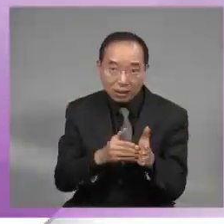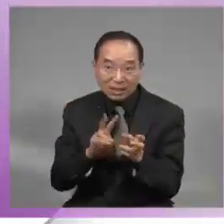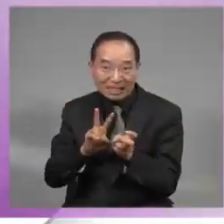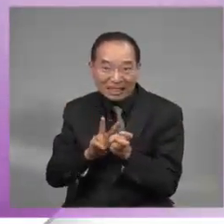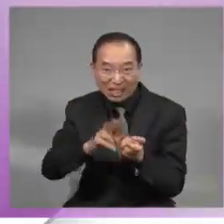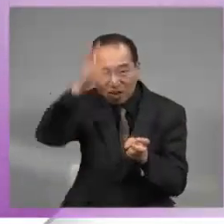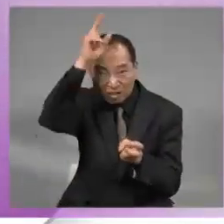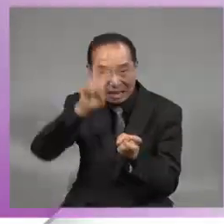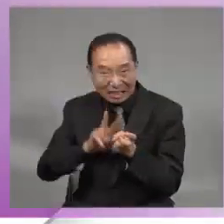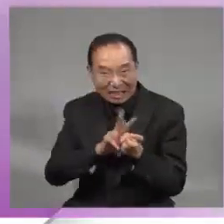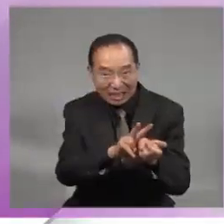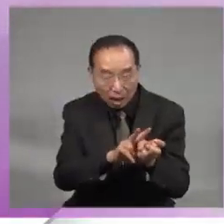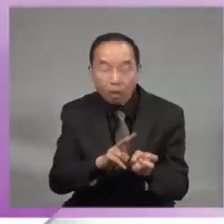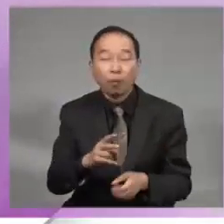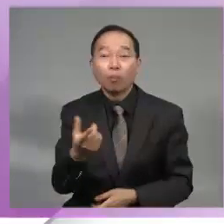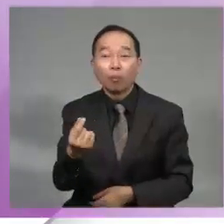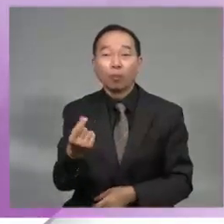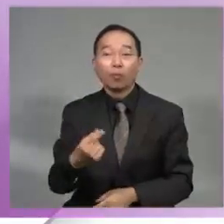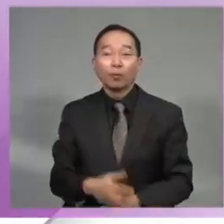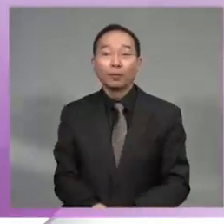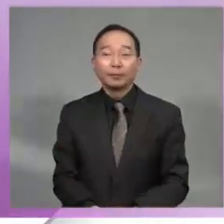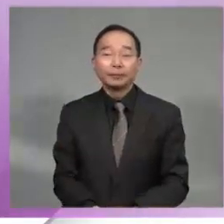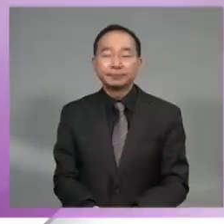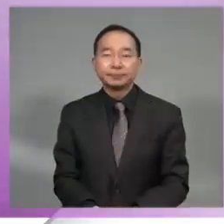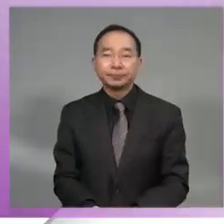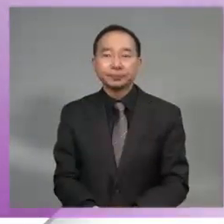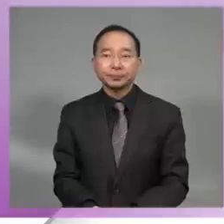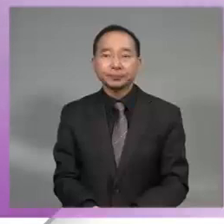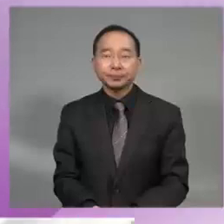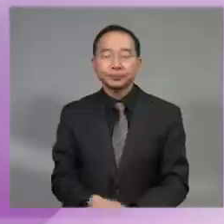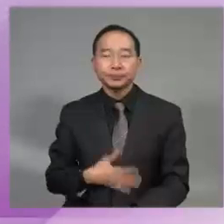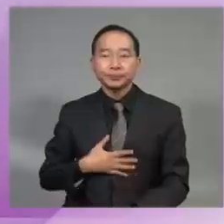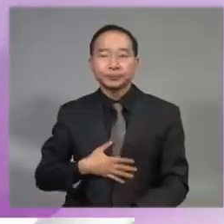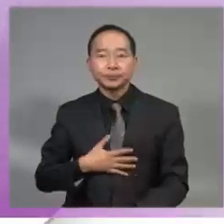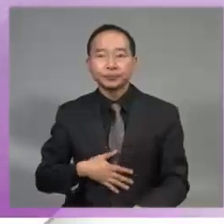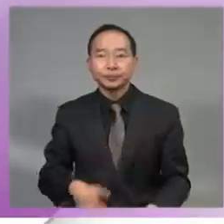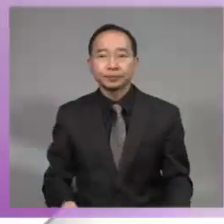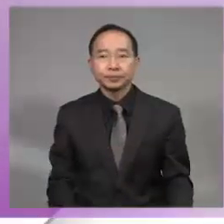끝까지 함께 하시는군요. 알겠습니다. 네.